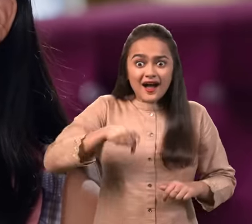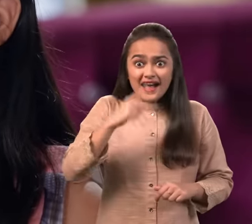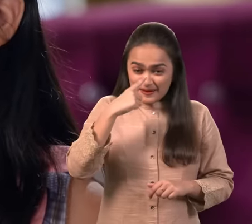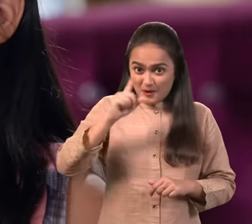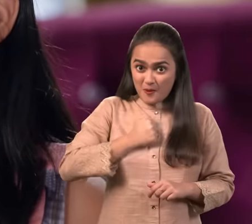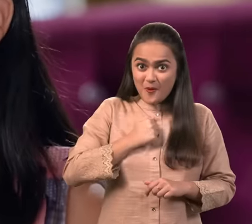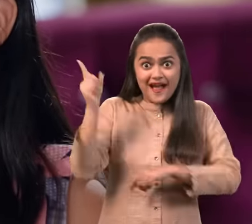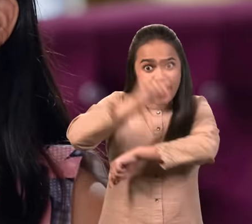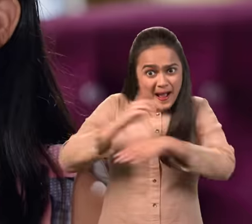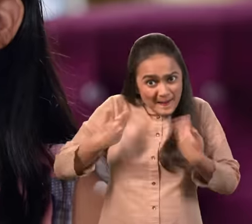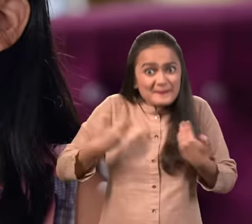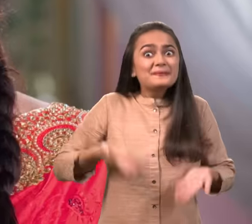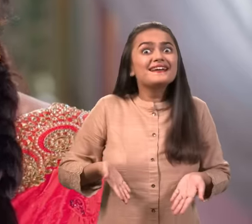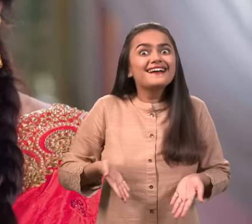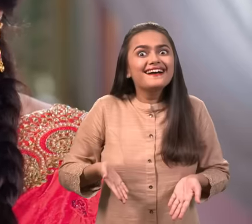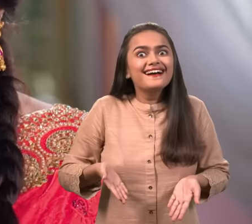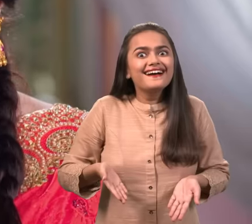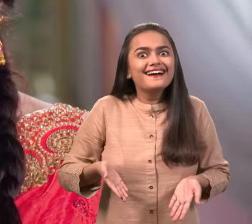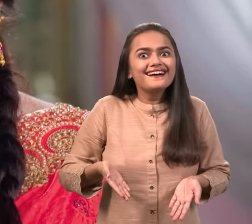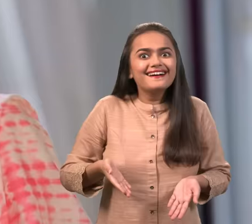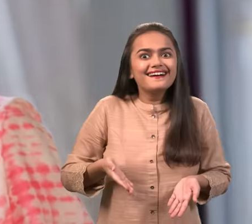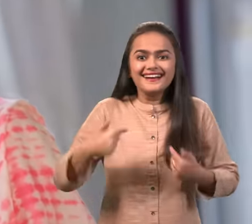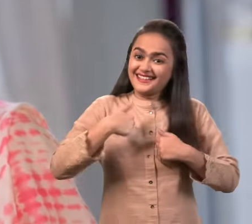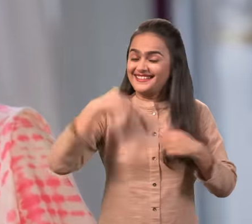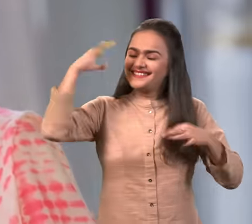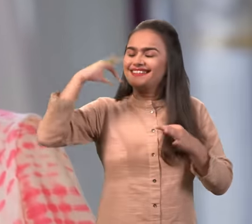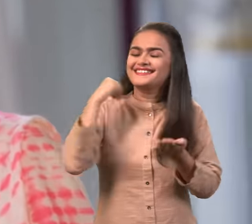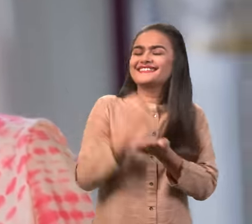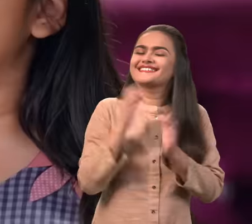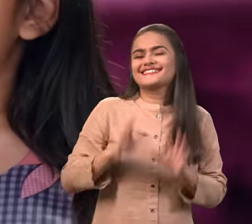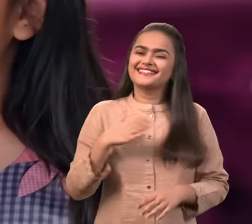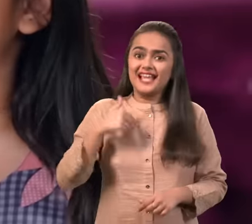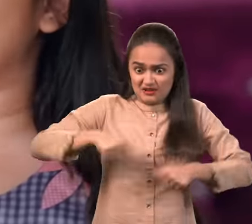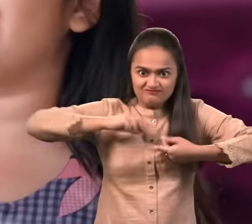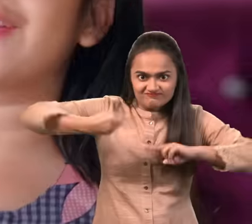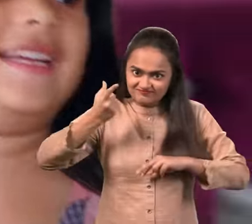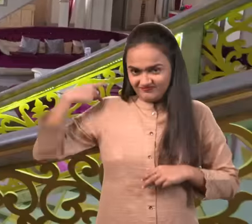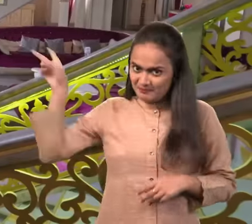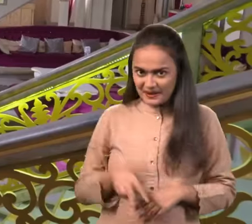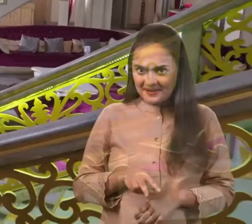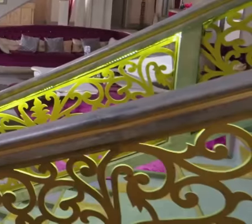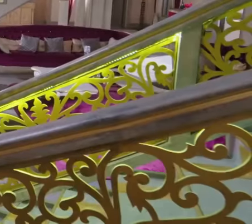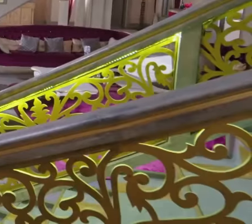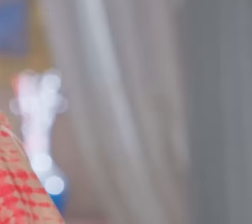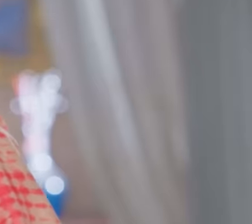तो गुलाबों के लिए खुशी का दिन भी है। मैं भी नाचूंगी, मैं अभी तैयार हो गई।